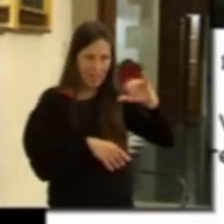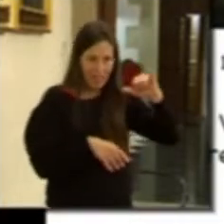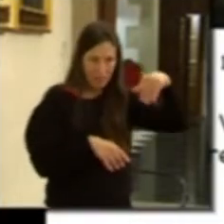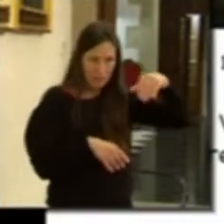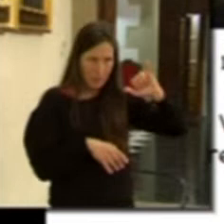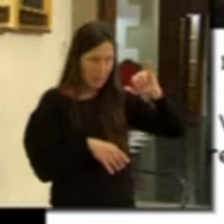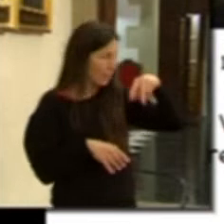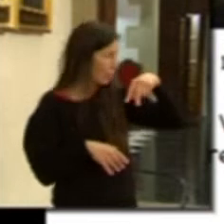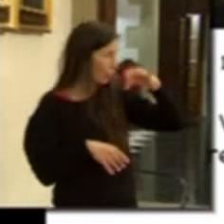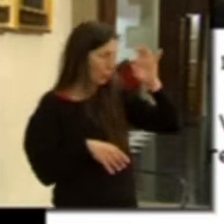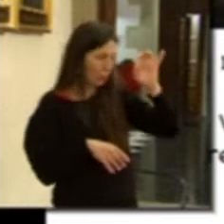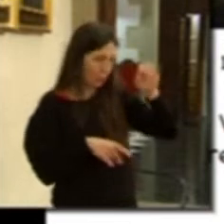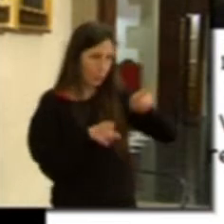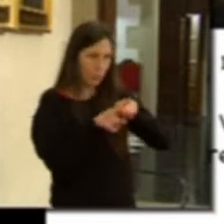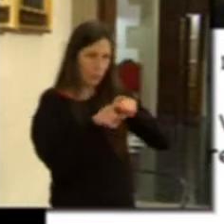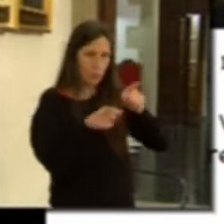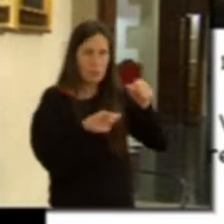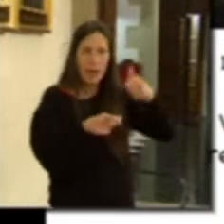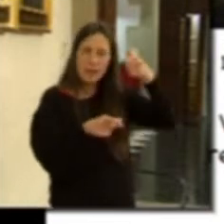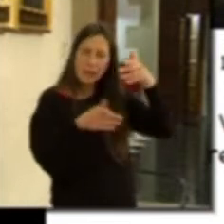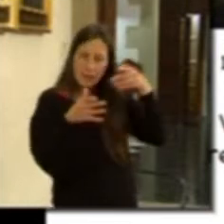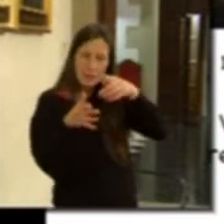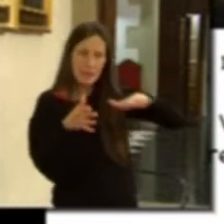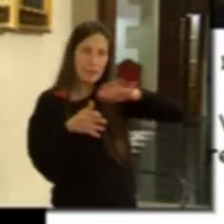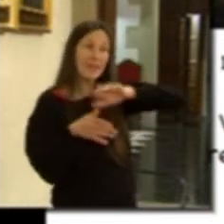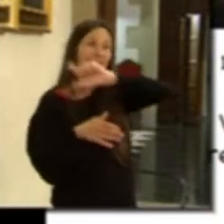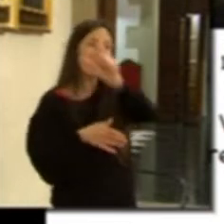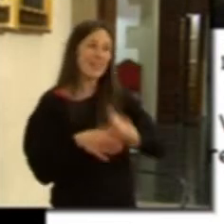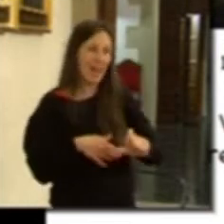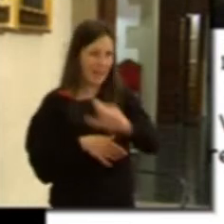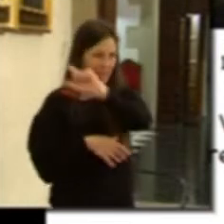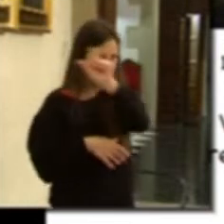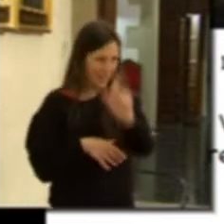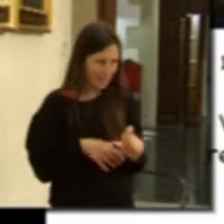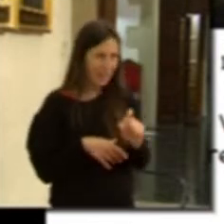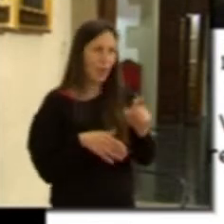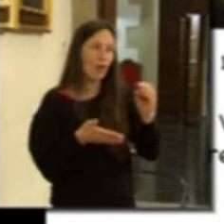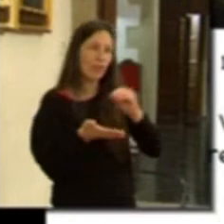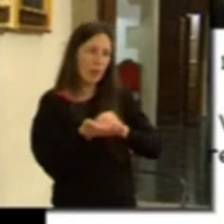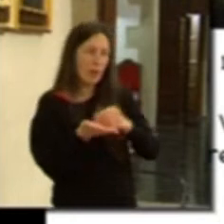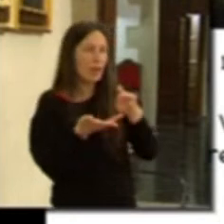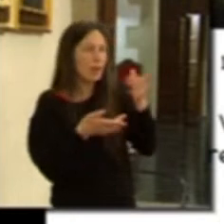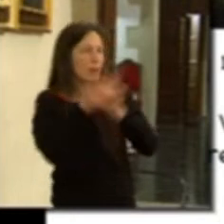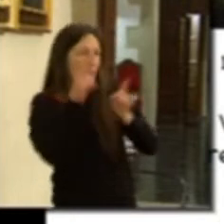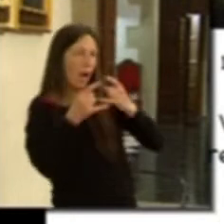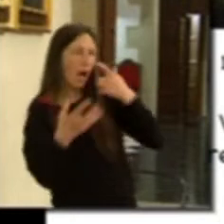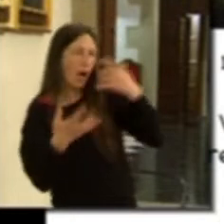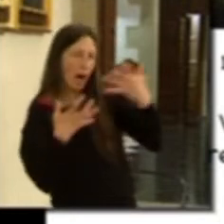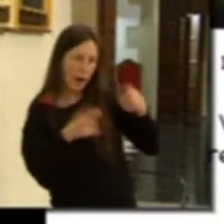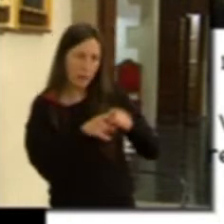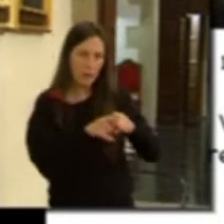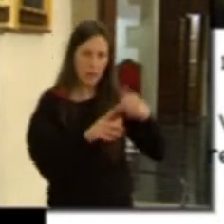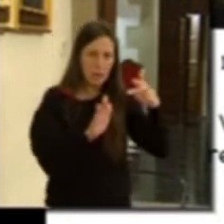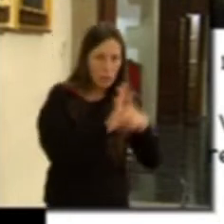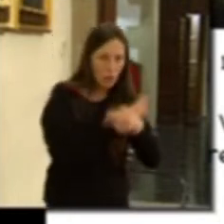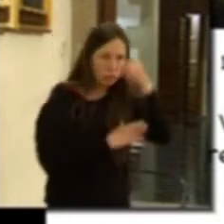encapçalar aquesta idea de que les ciutats tornen a agafar l'empenta que calia, tornen a treure el talent, els principals creatius, l'art. A la